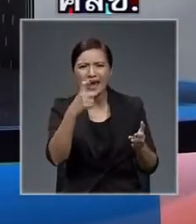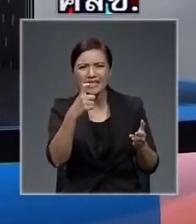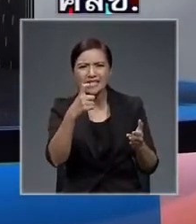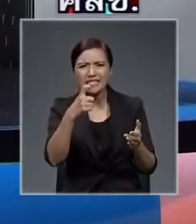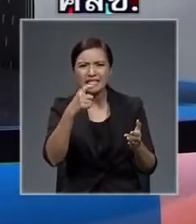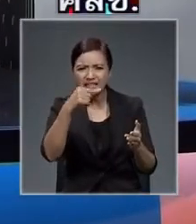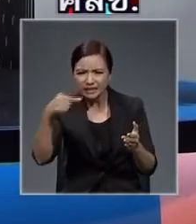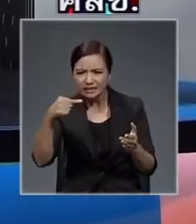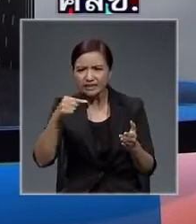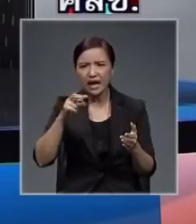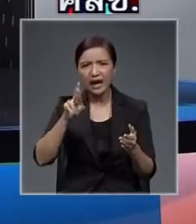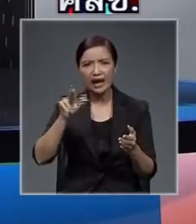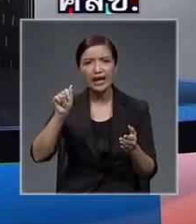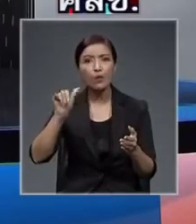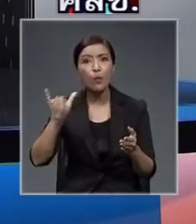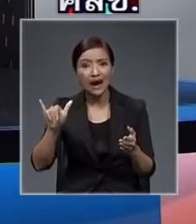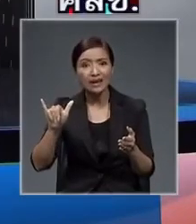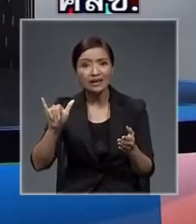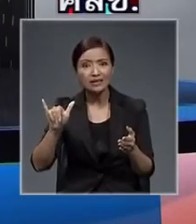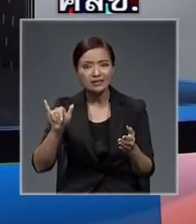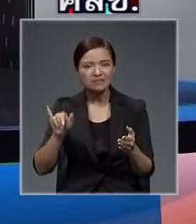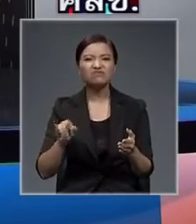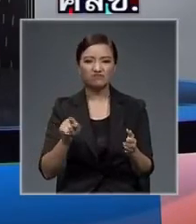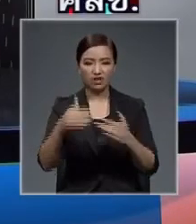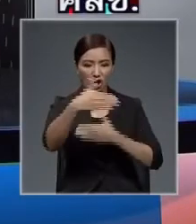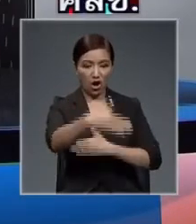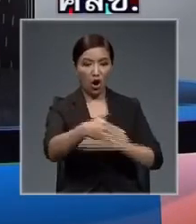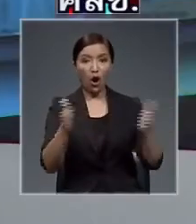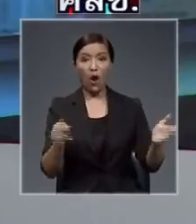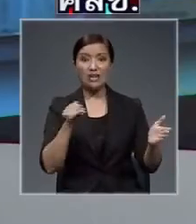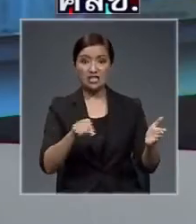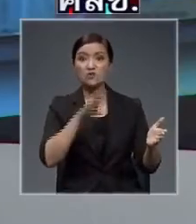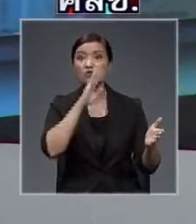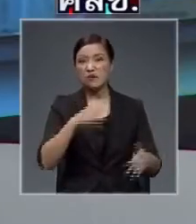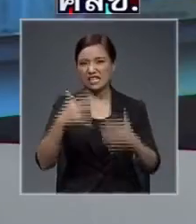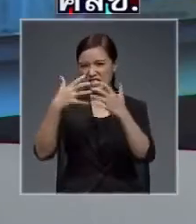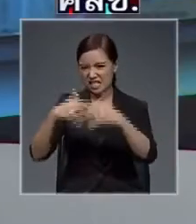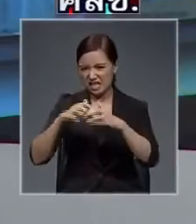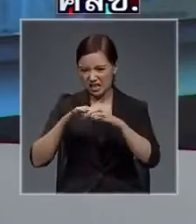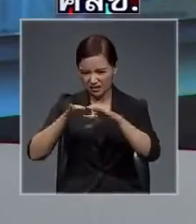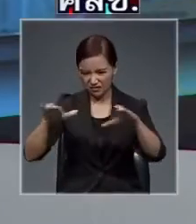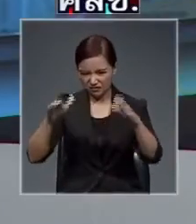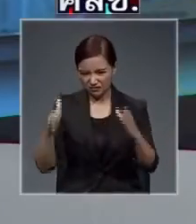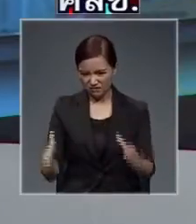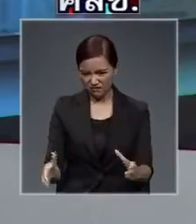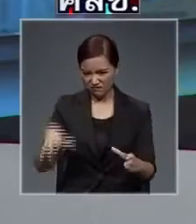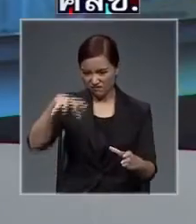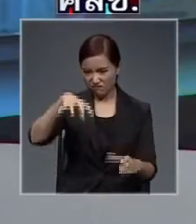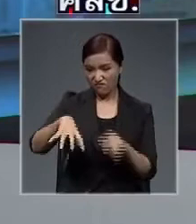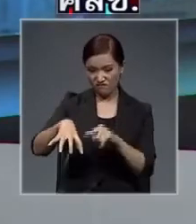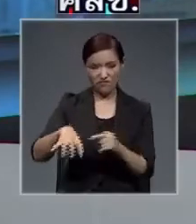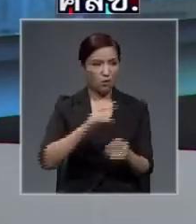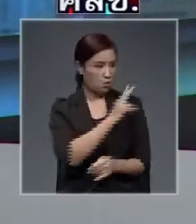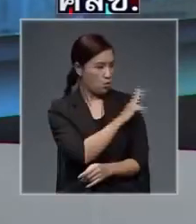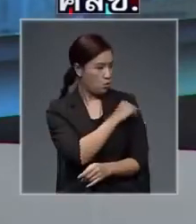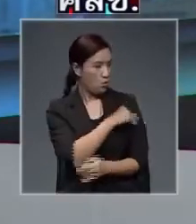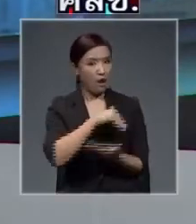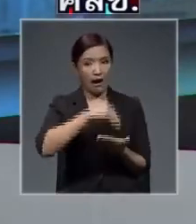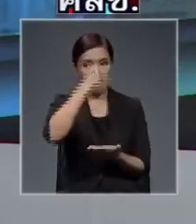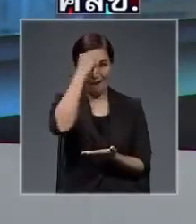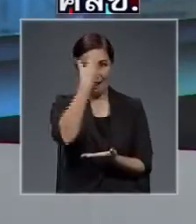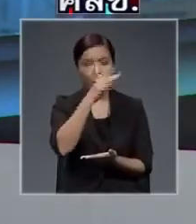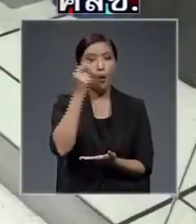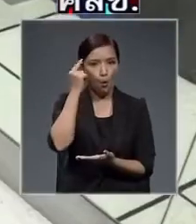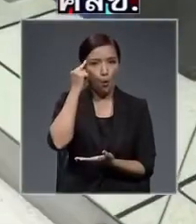ประเด็นเลยนะคะถ้าเจ้าหน้าที่ความปลอดภัยด้านรังสีเนี่ยเป็นคุณหมอเองคุณหมอได้เรียนมาแล้วคุณหมอก็จะรู้คุณหม